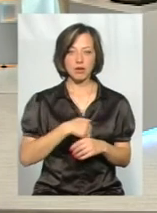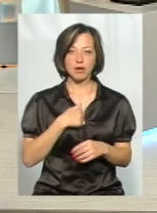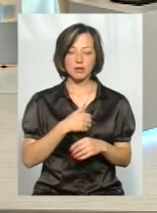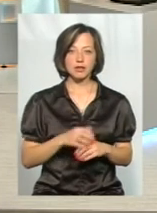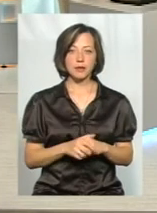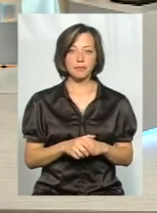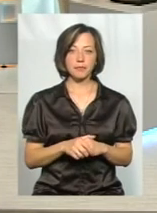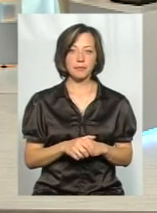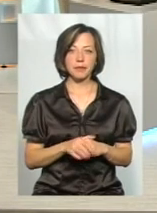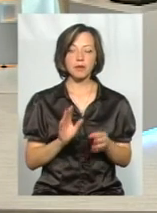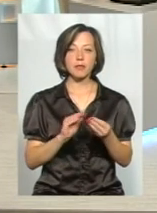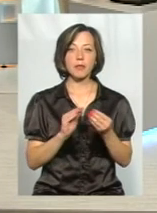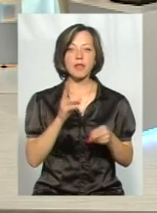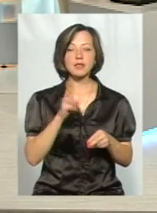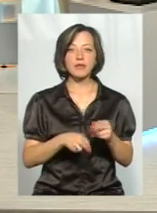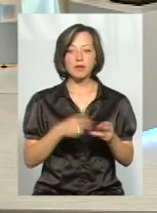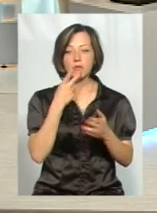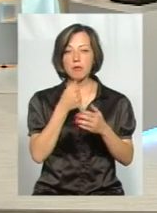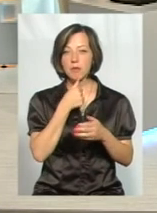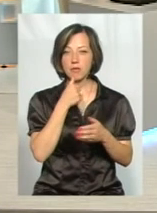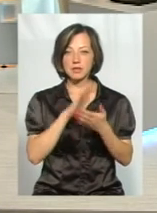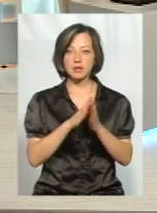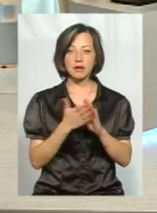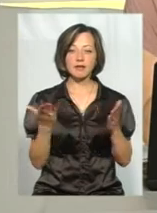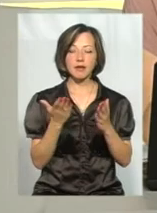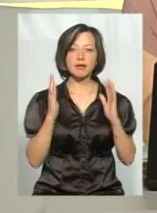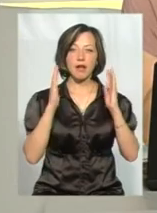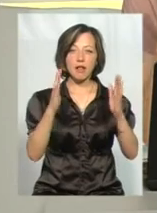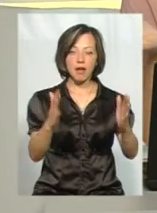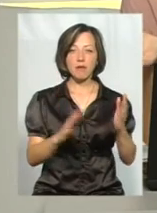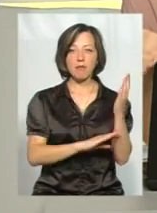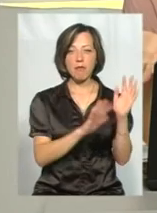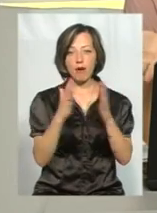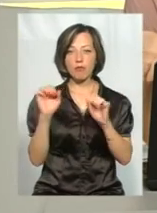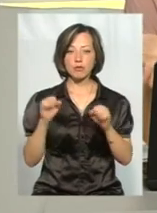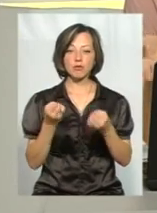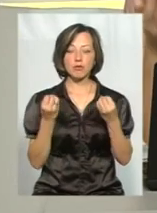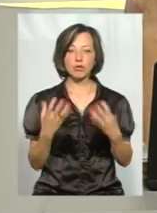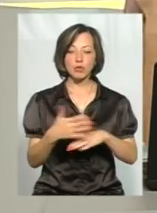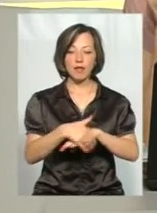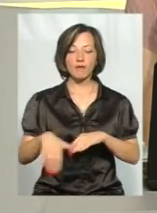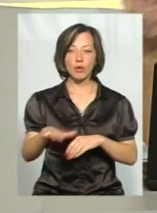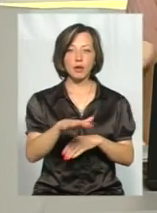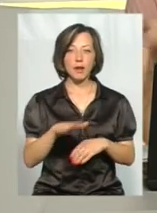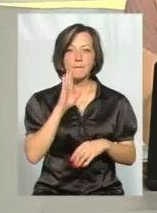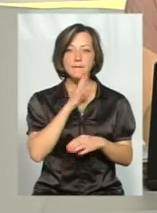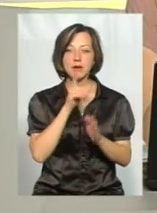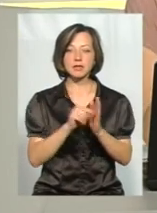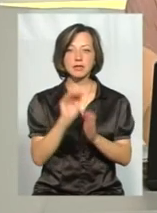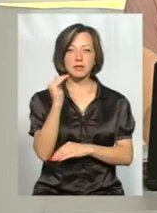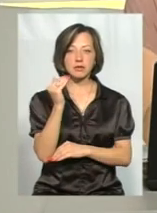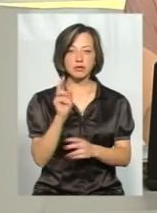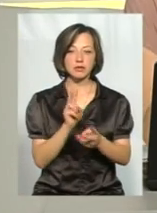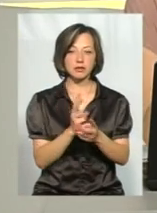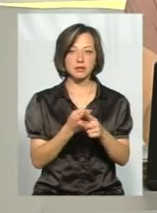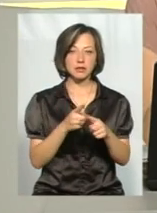От пропоную на завершення змоделювати таку ситуацію, що десь на алеї, у сквері, парку чи може навіть просто у дворі мама із дитиною